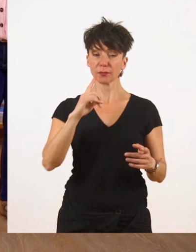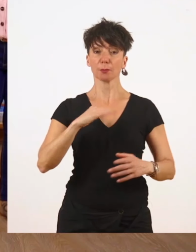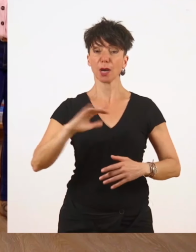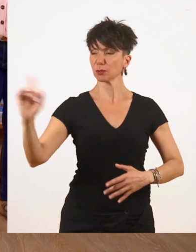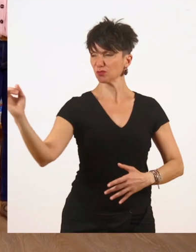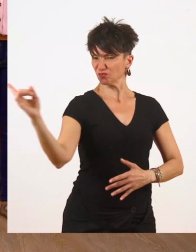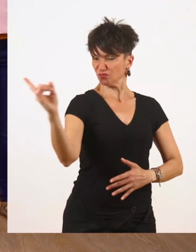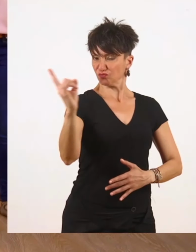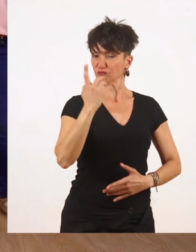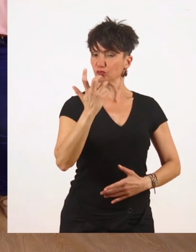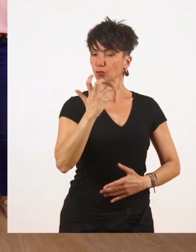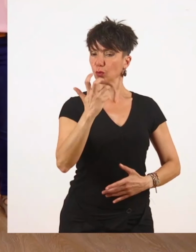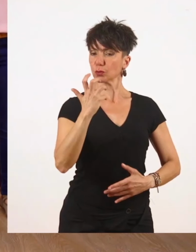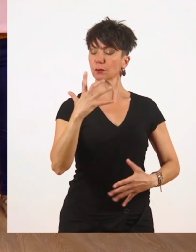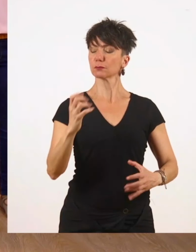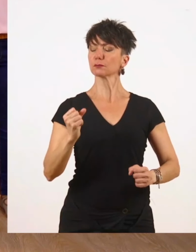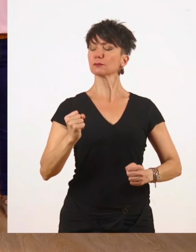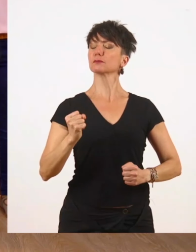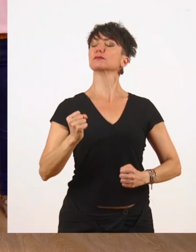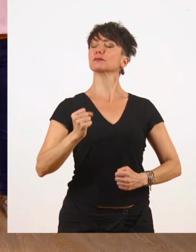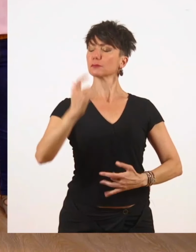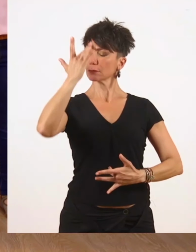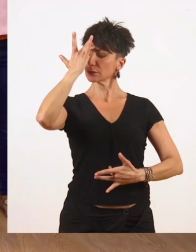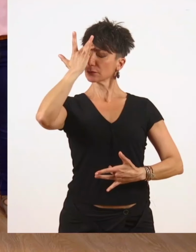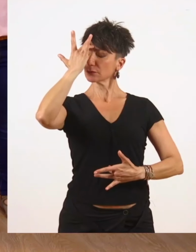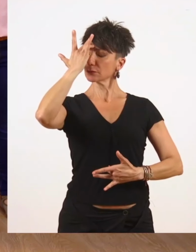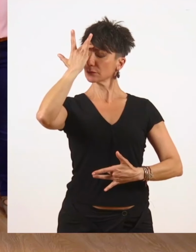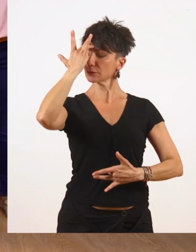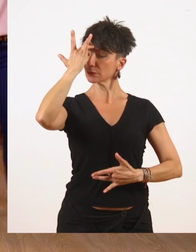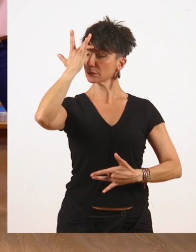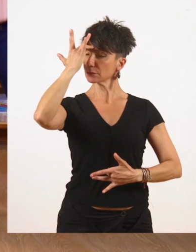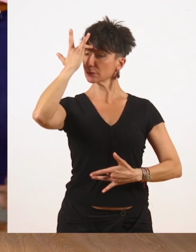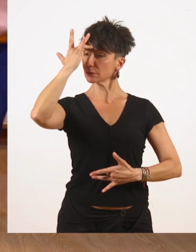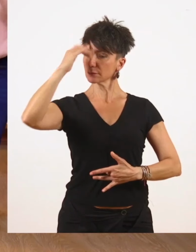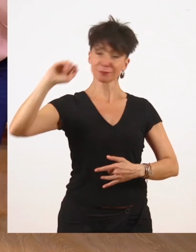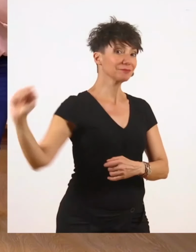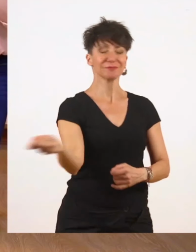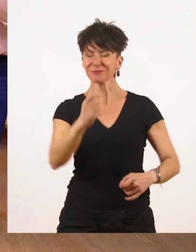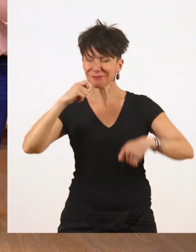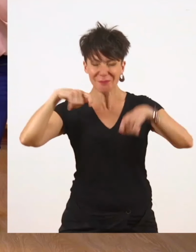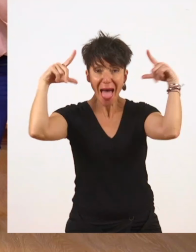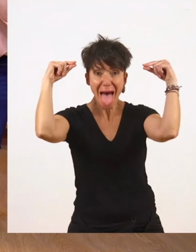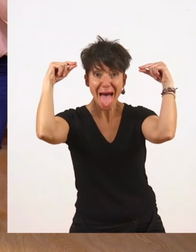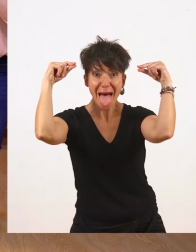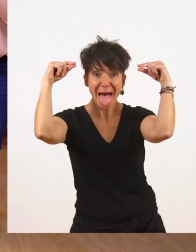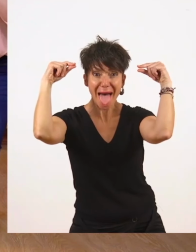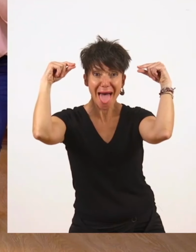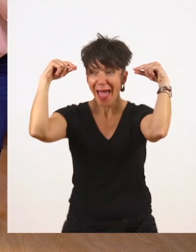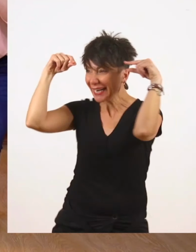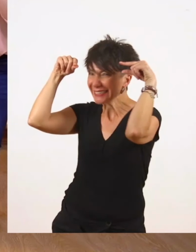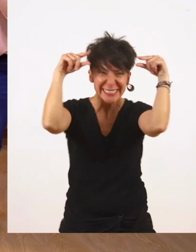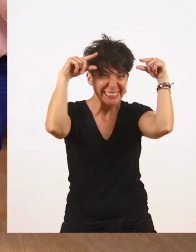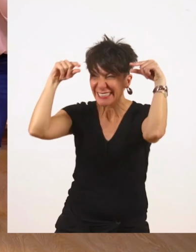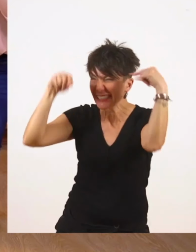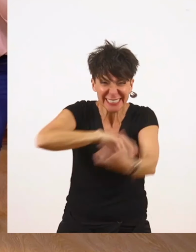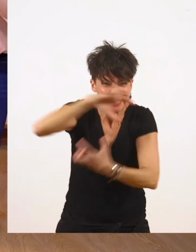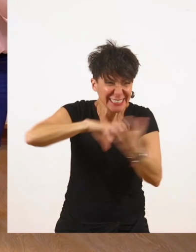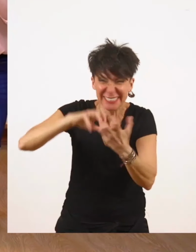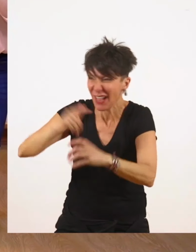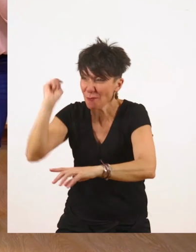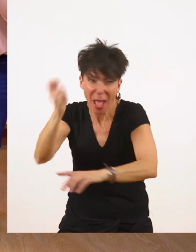σοβαροί. Σοβαροί. Πρέπει να είμαστε συγκροτημένοι. Ναι. Και εκείνη την ώρα εμφανίζεται ο... Πουκ, το ξωτικό που μας τα κάνει